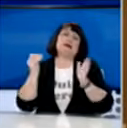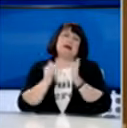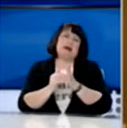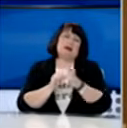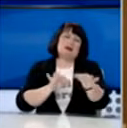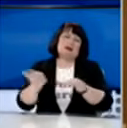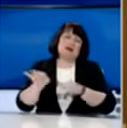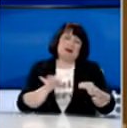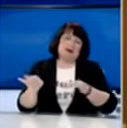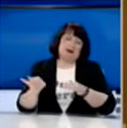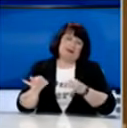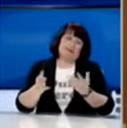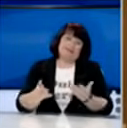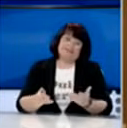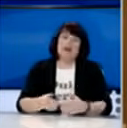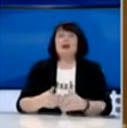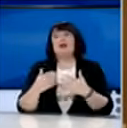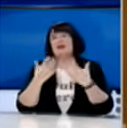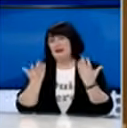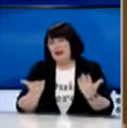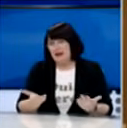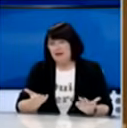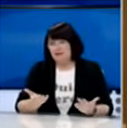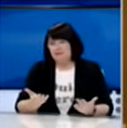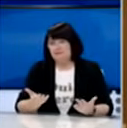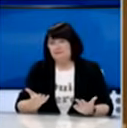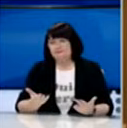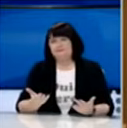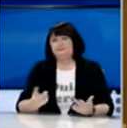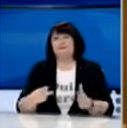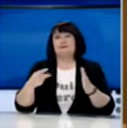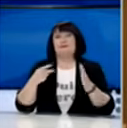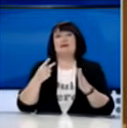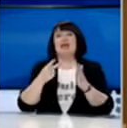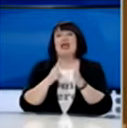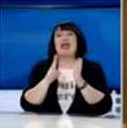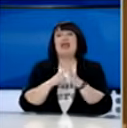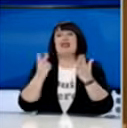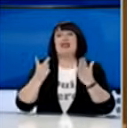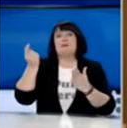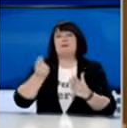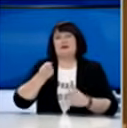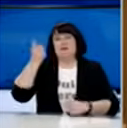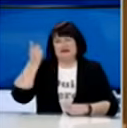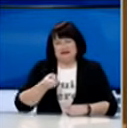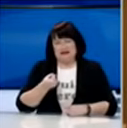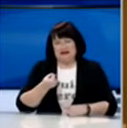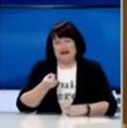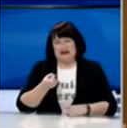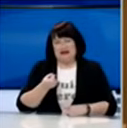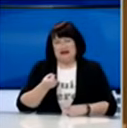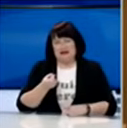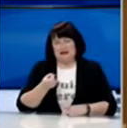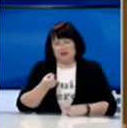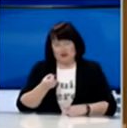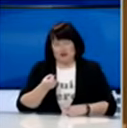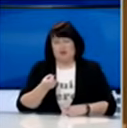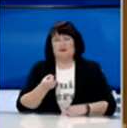19.323.000. Δηλαδή, το 17,5% των